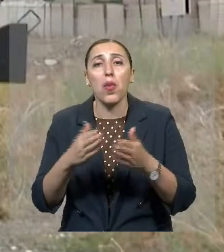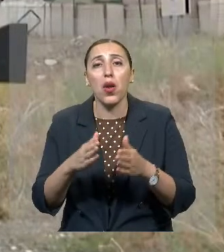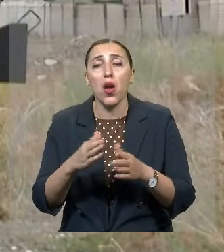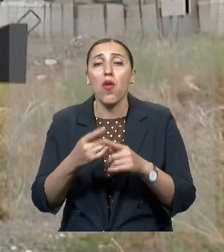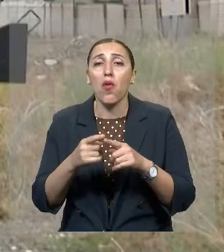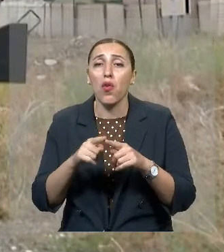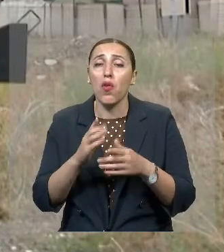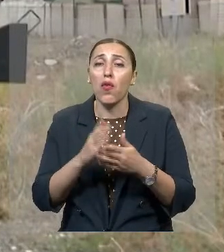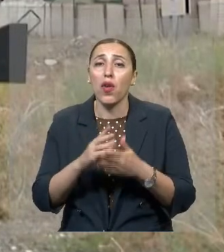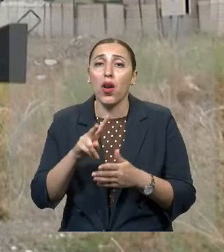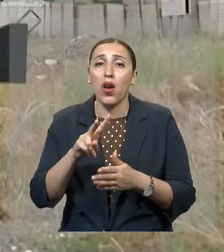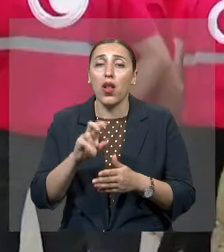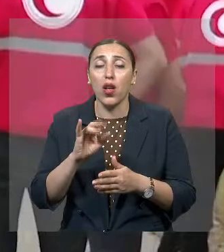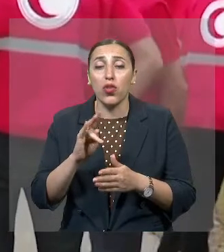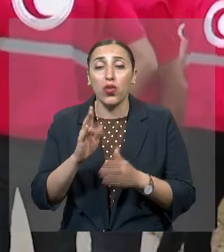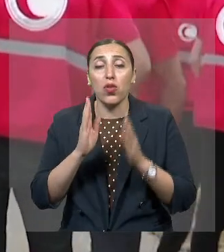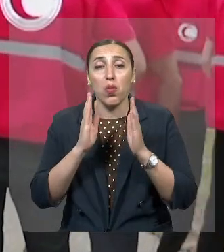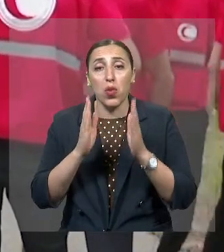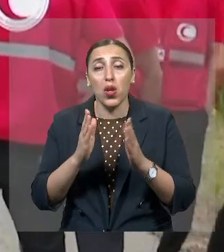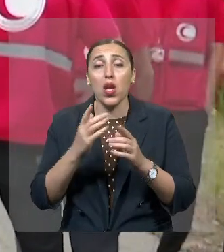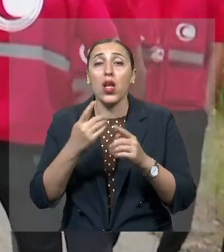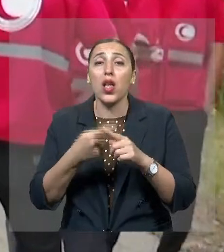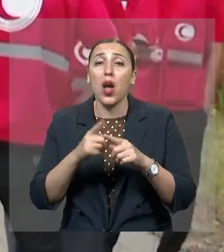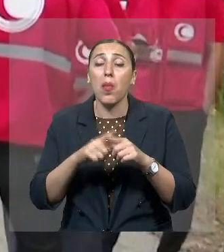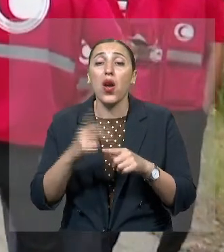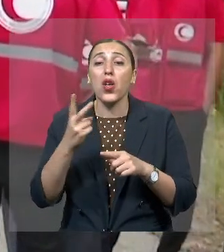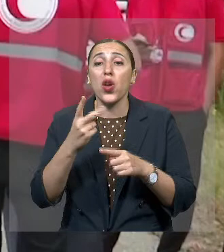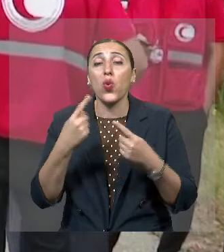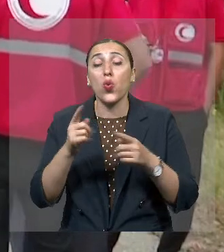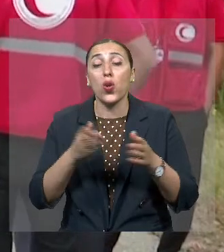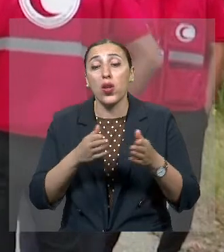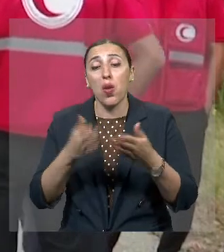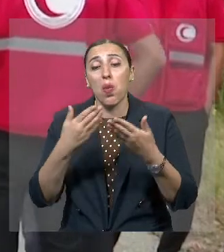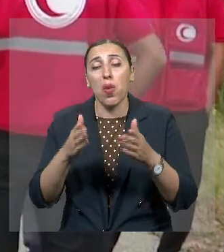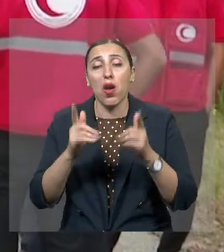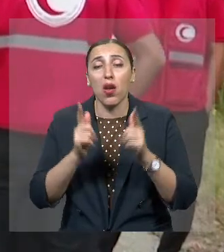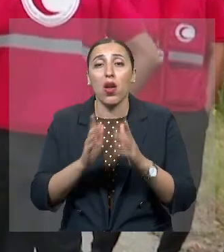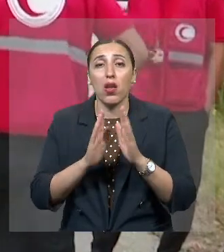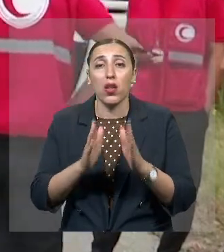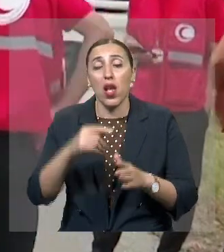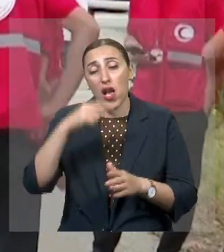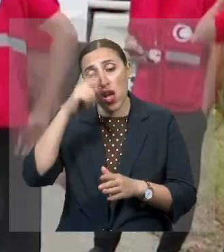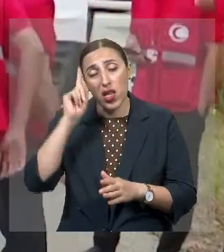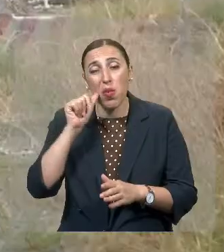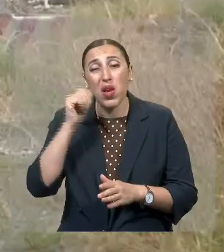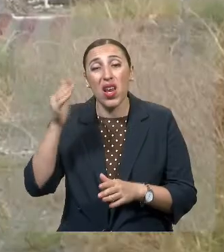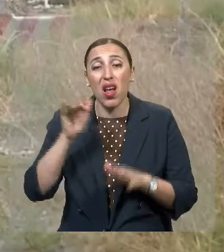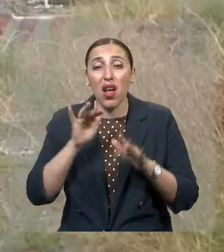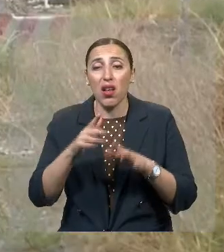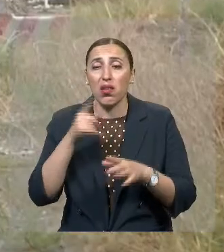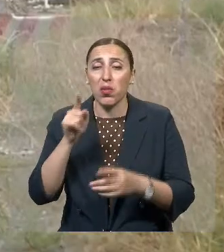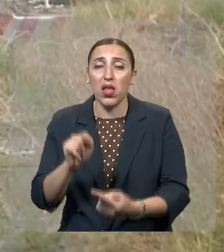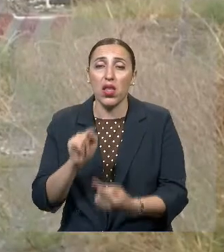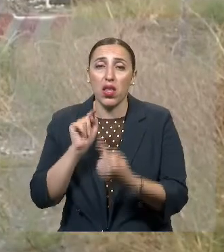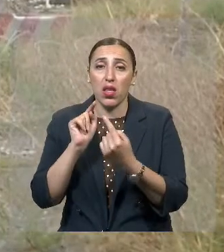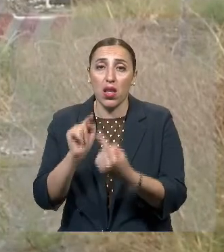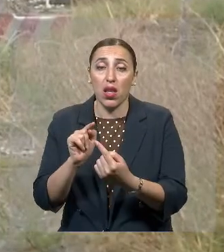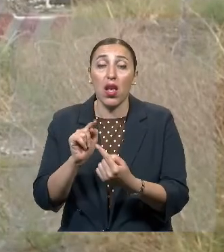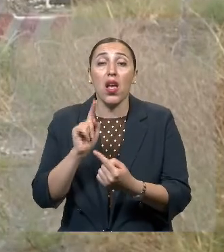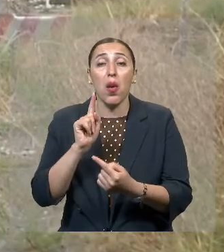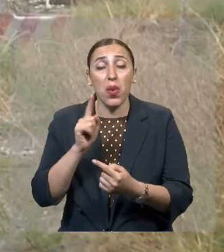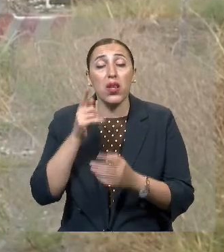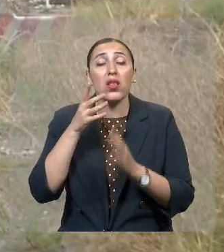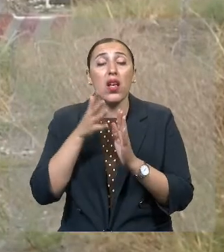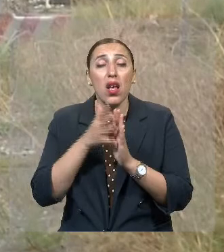միջանցքը, երկրորդի հասկացողությունը ասած չպետք է ամրագրեն։ Ադրբեջանցիների երեքվա քայլը անընդունելի է համարում, բայց